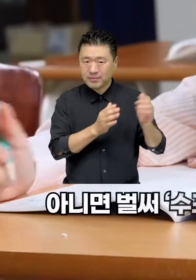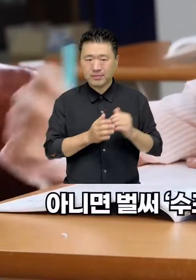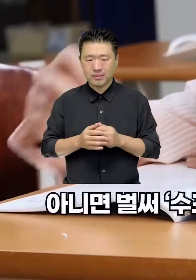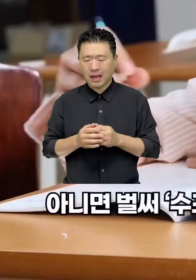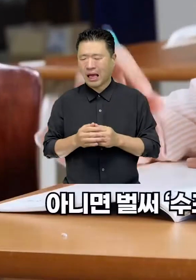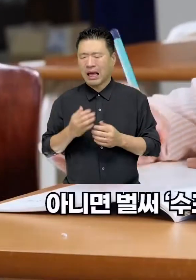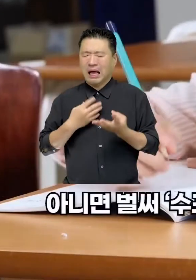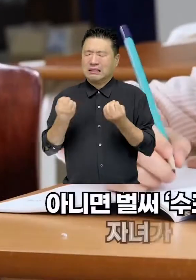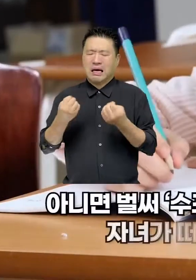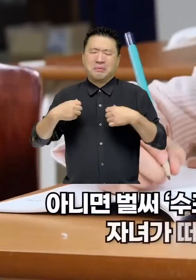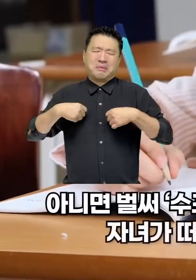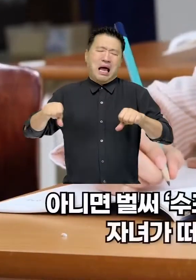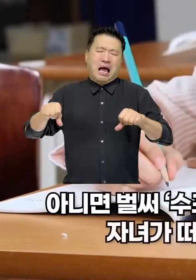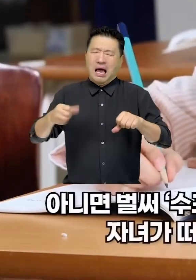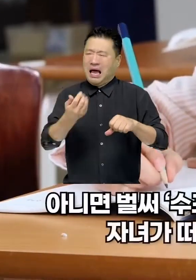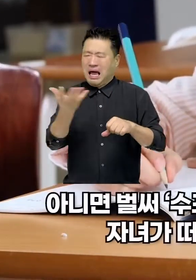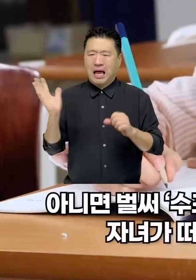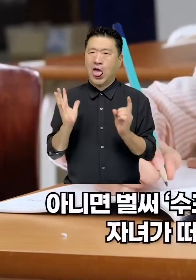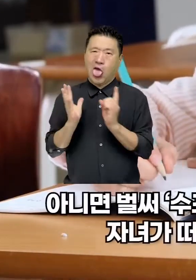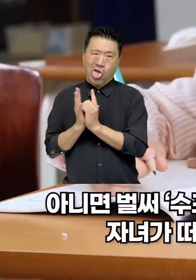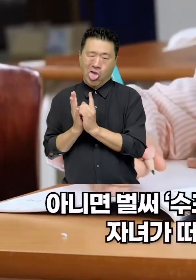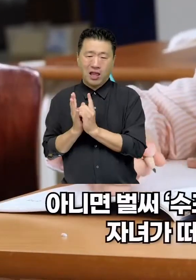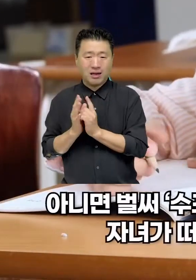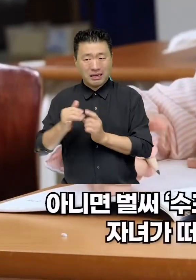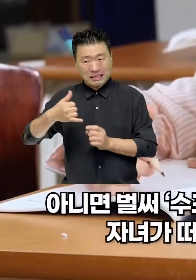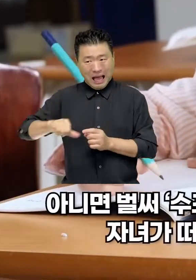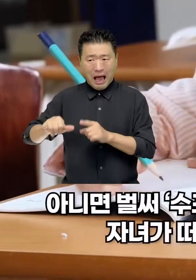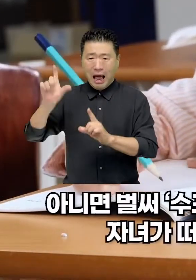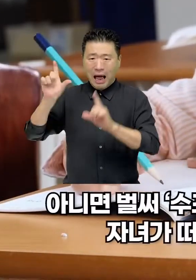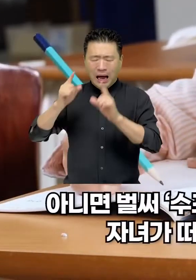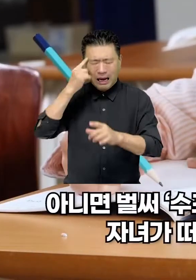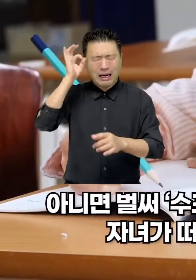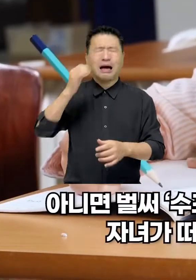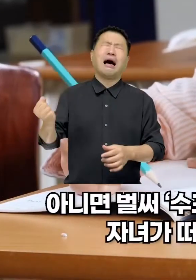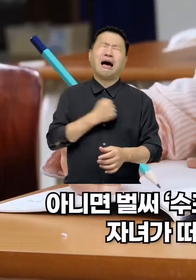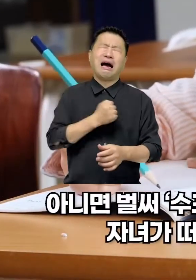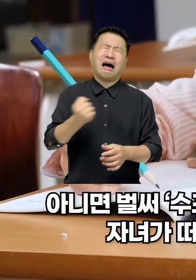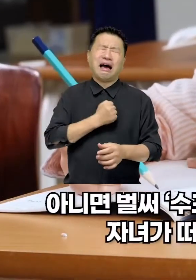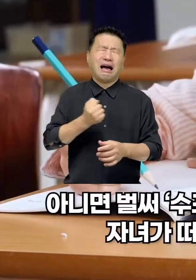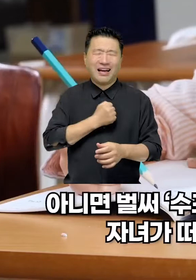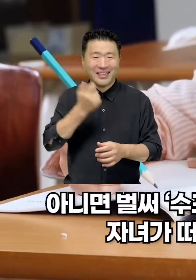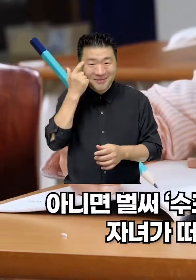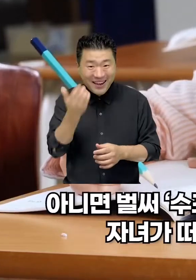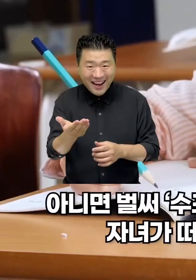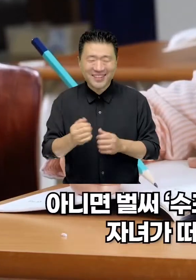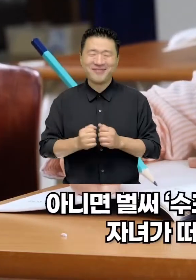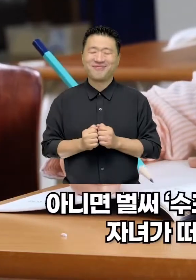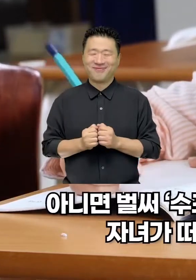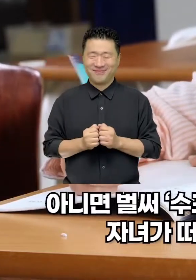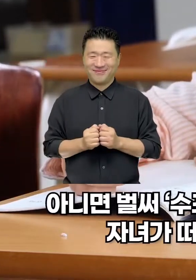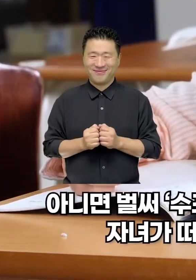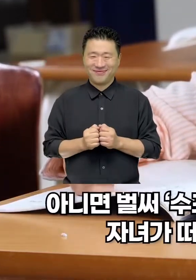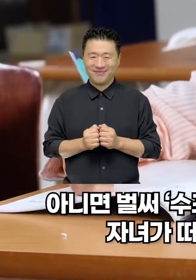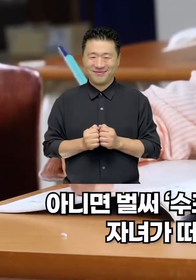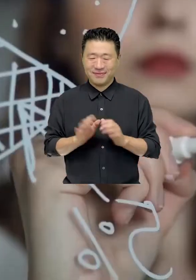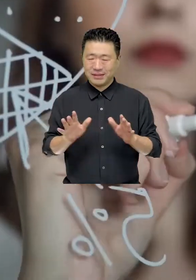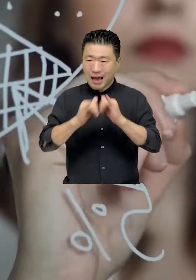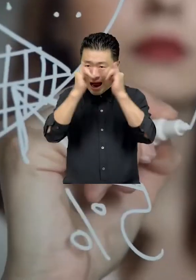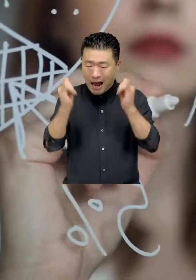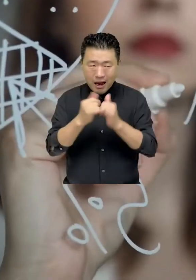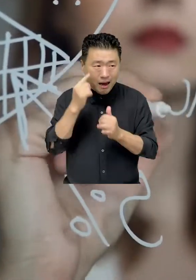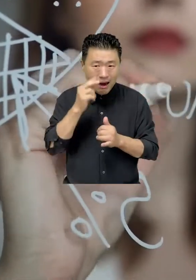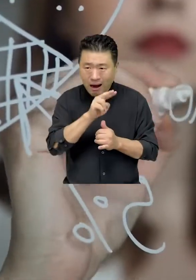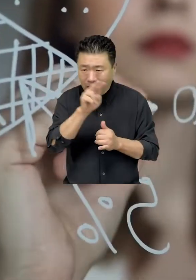아니면 벌써 수포자라는 거대한 무리의 일원이 된 자녀가 떠올라 가슴이 답답해지나요?